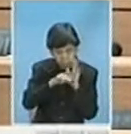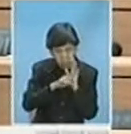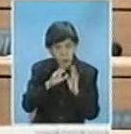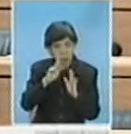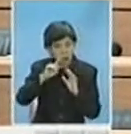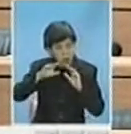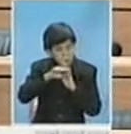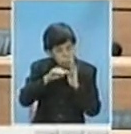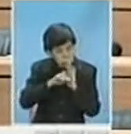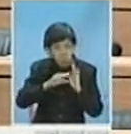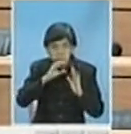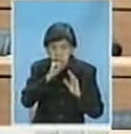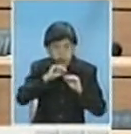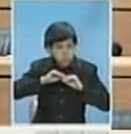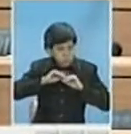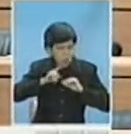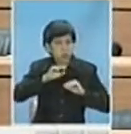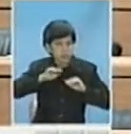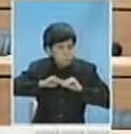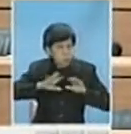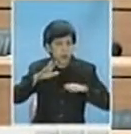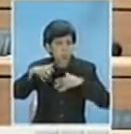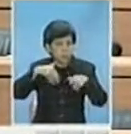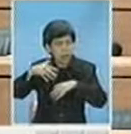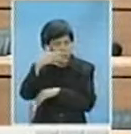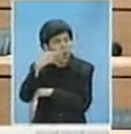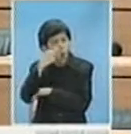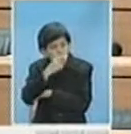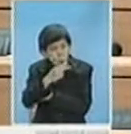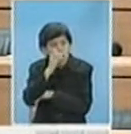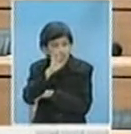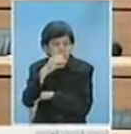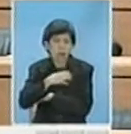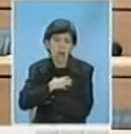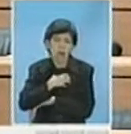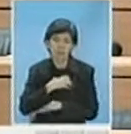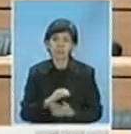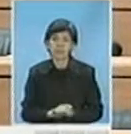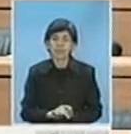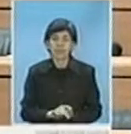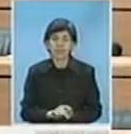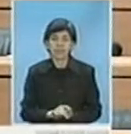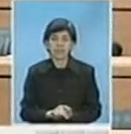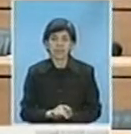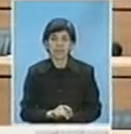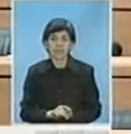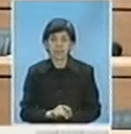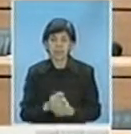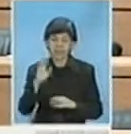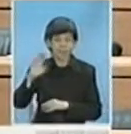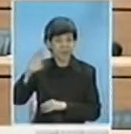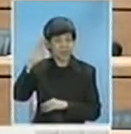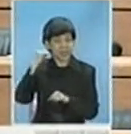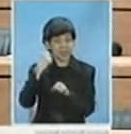ข้อมูลให้ครบถ้วนโปร่งใสให้ต่างชาตินั้นมีความมั่นใจได้วันนี้นะครับบริษัทที่จะ